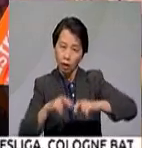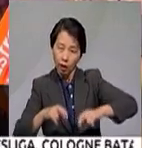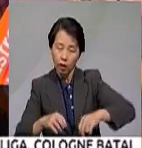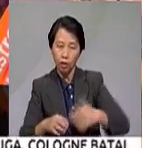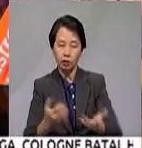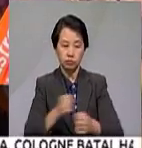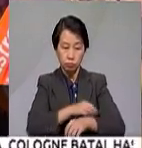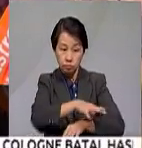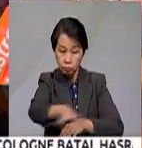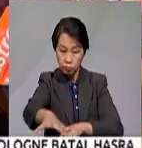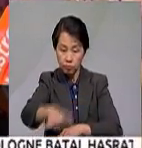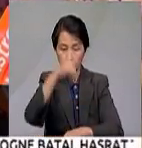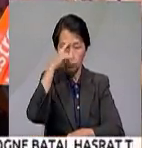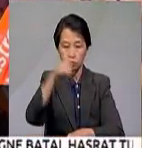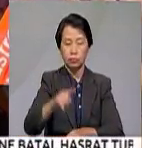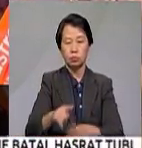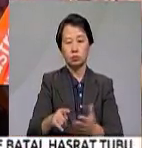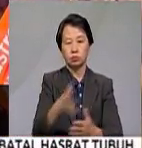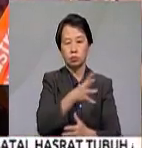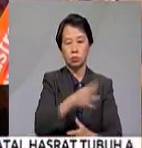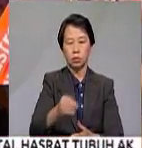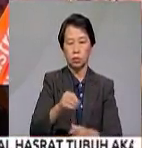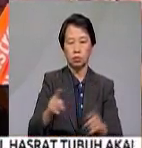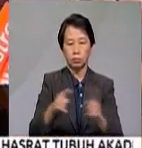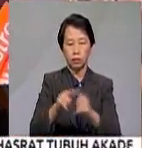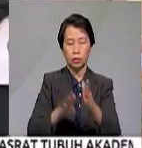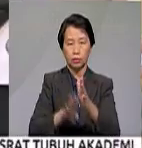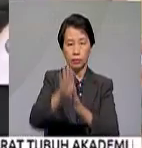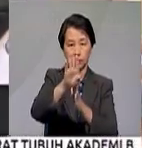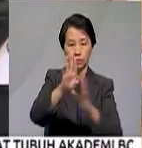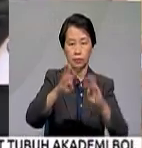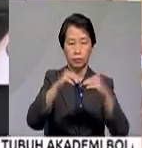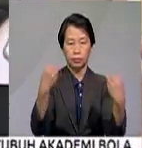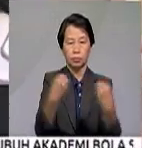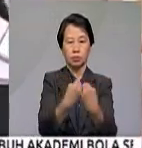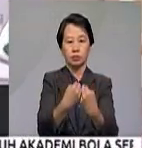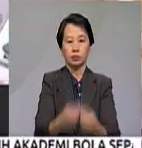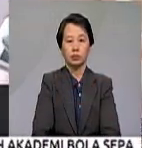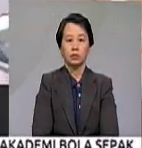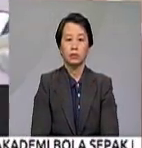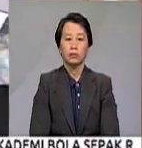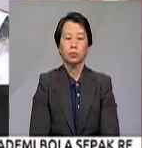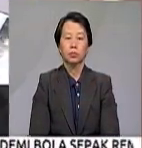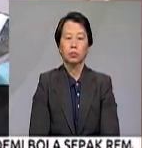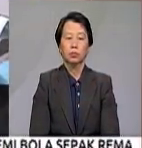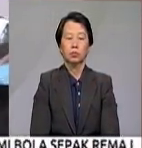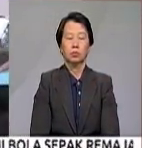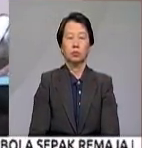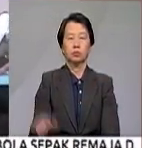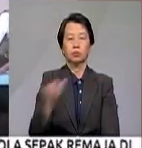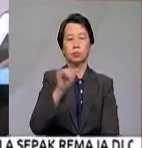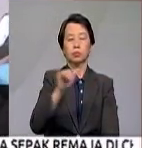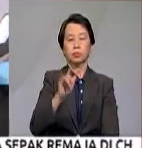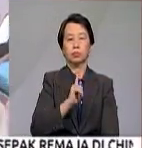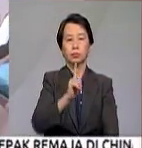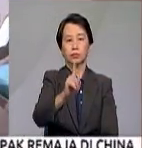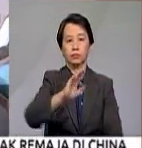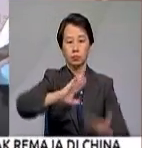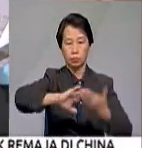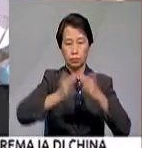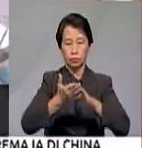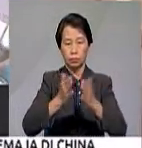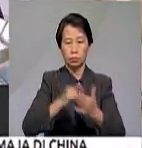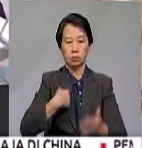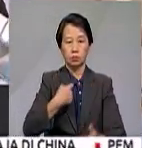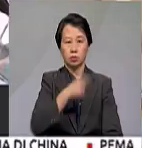kepada negara, kepada global dan juga kepada pembangunan masyarakat. Well, as a Muslim community, we really need